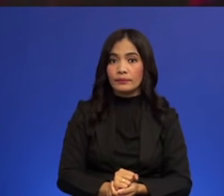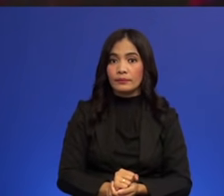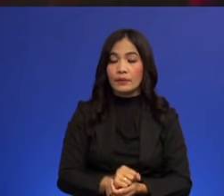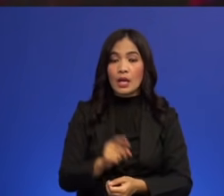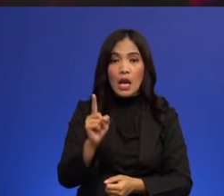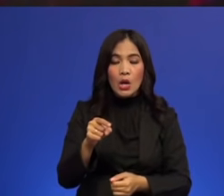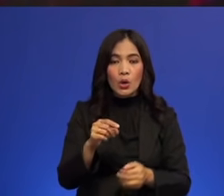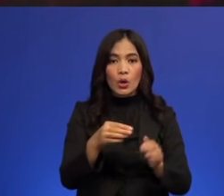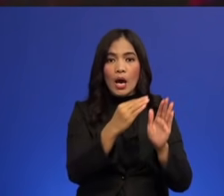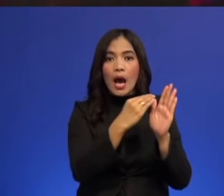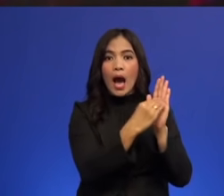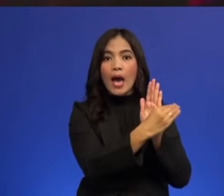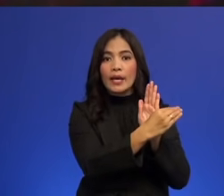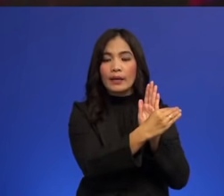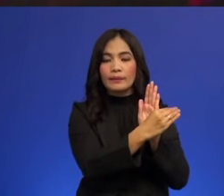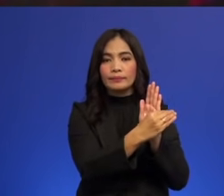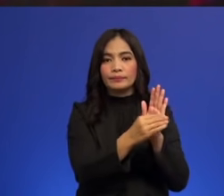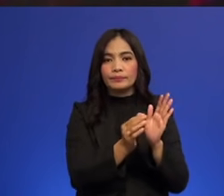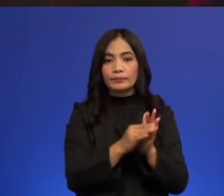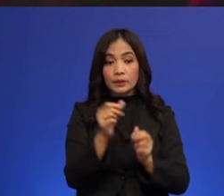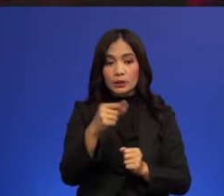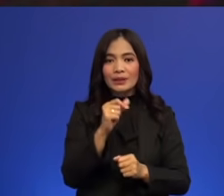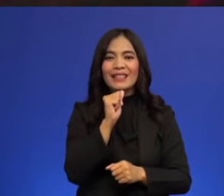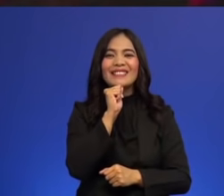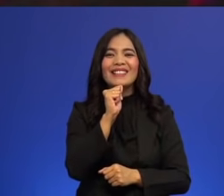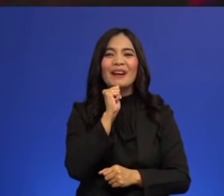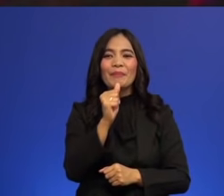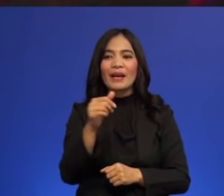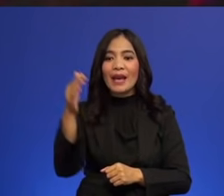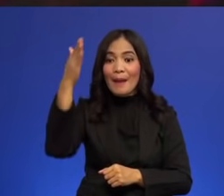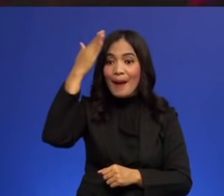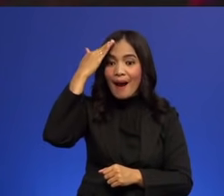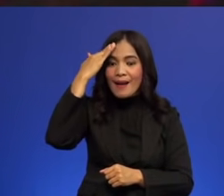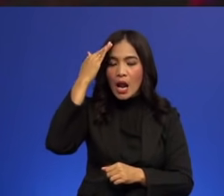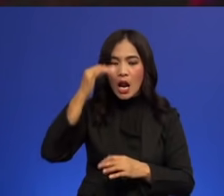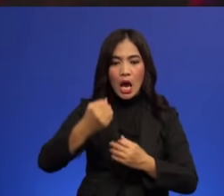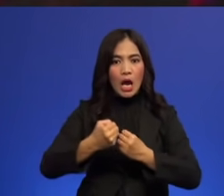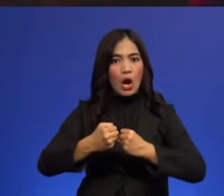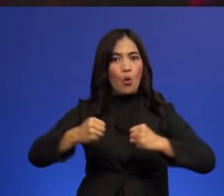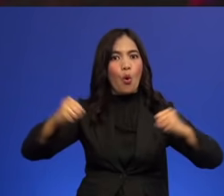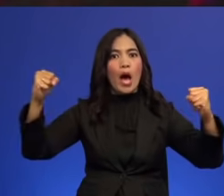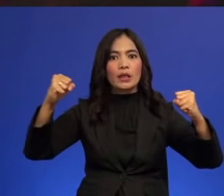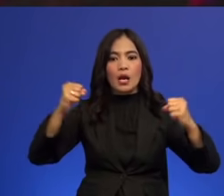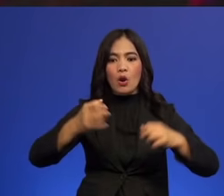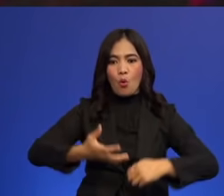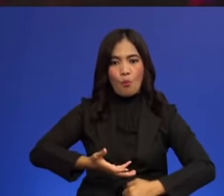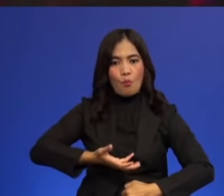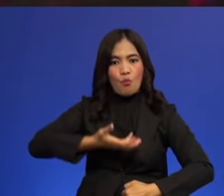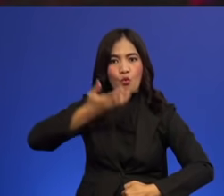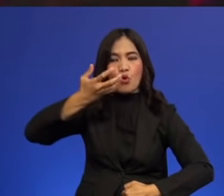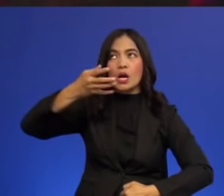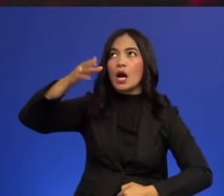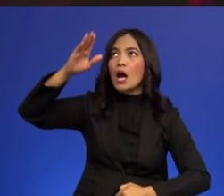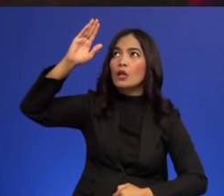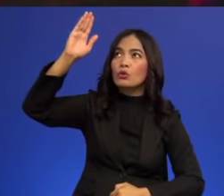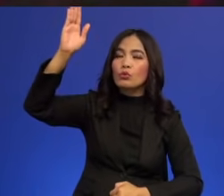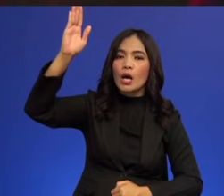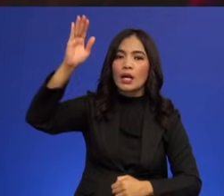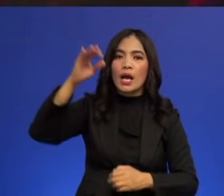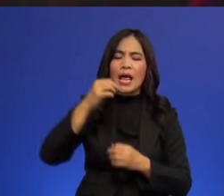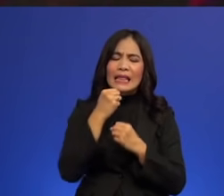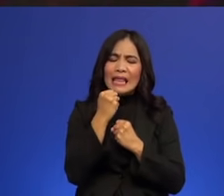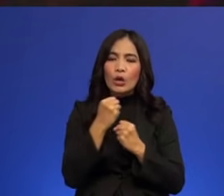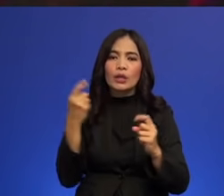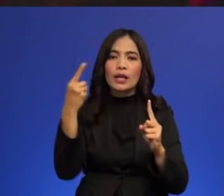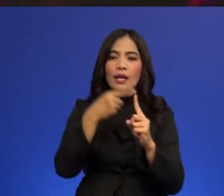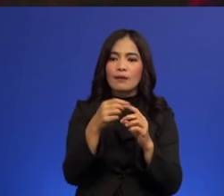Lalu ke ayat berikutnya, siapakah yang mengenal kekuatan murkamu dan takut kepada gemasmu?